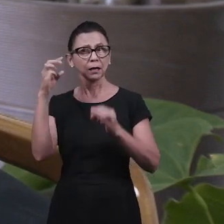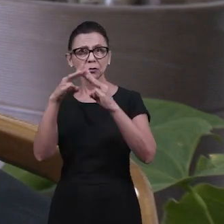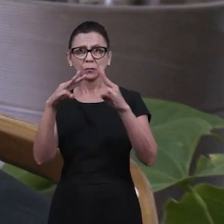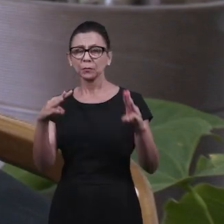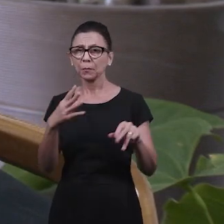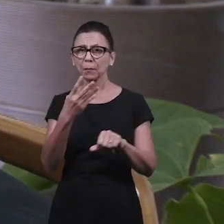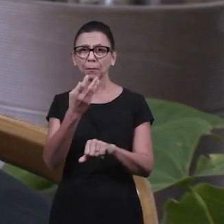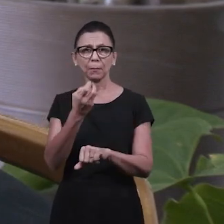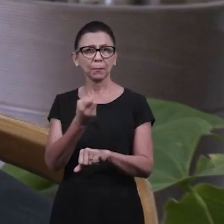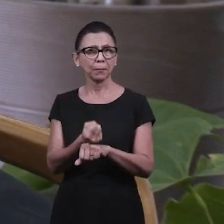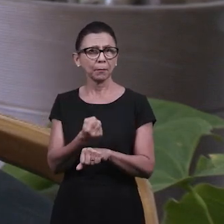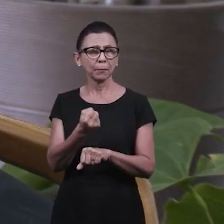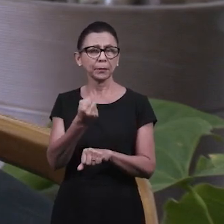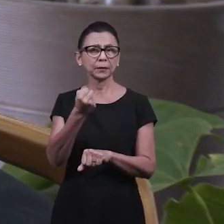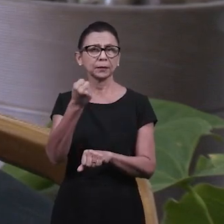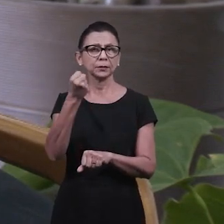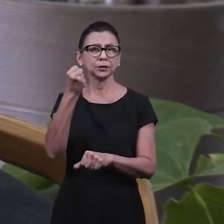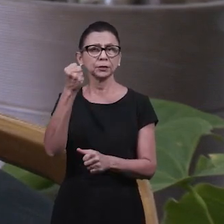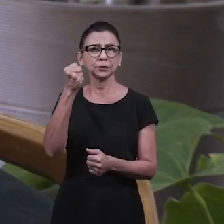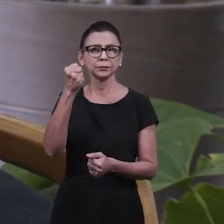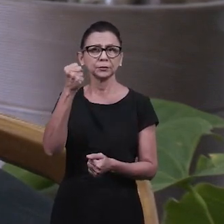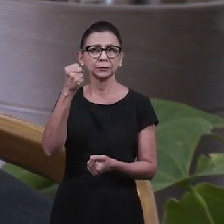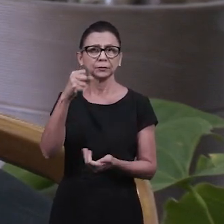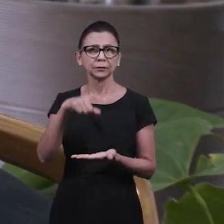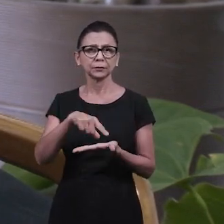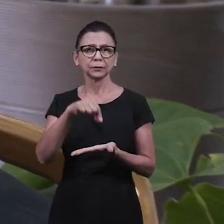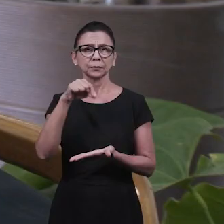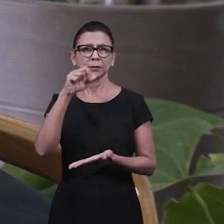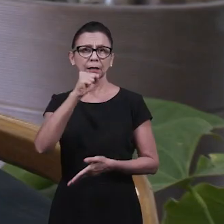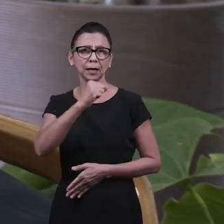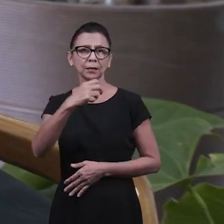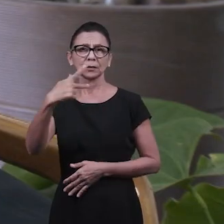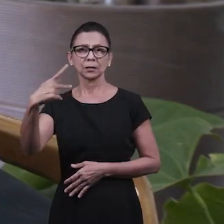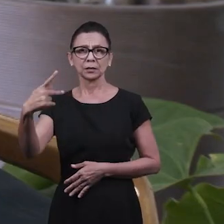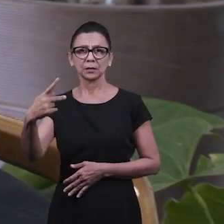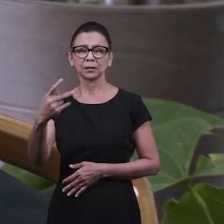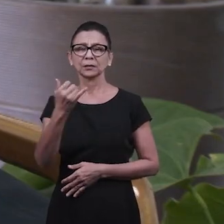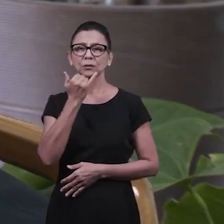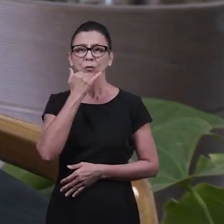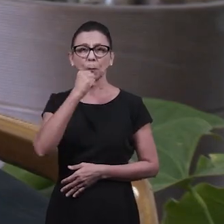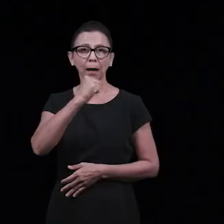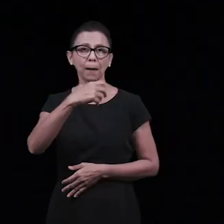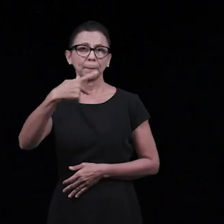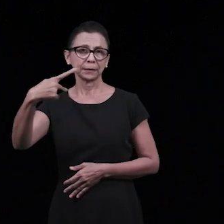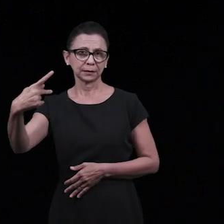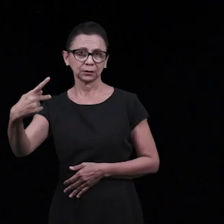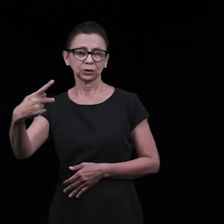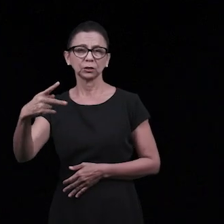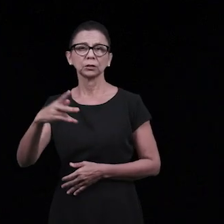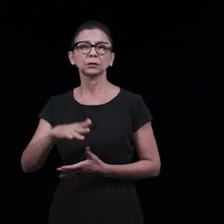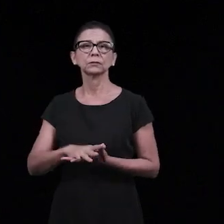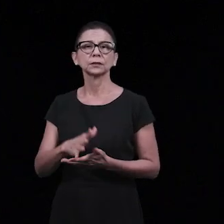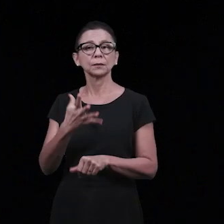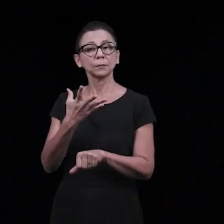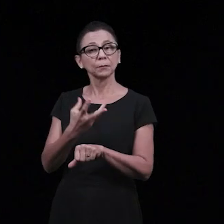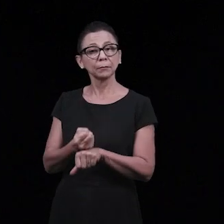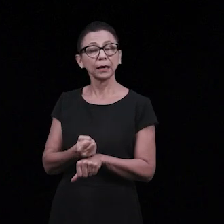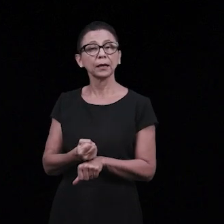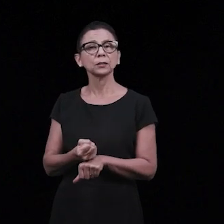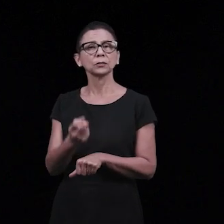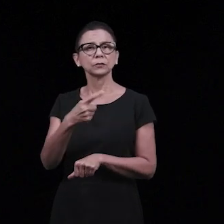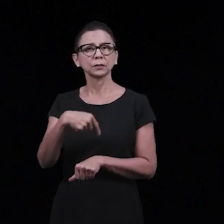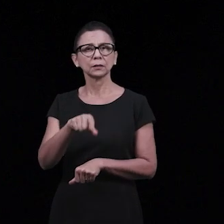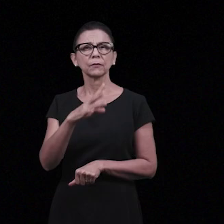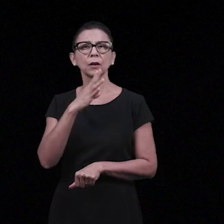Manaïm. Téléchargez les applications gratuites, naviguez par eux et connaissez davantage sur nous et aussi sur